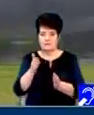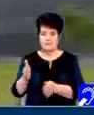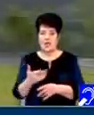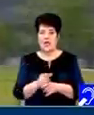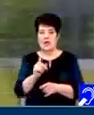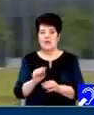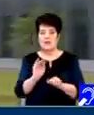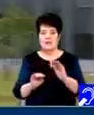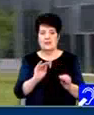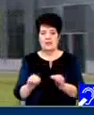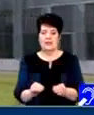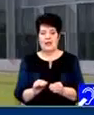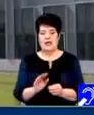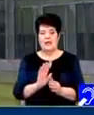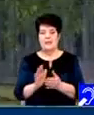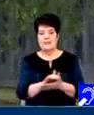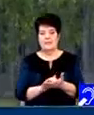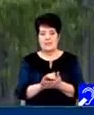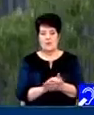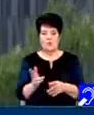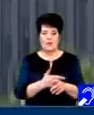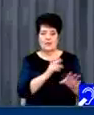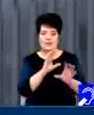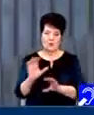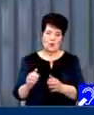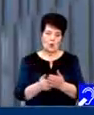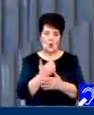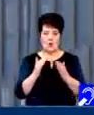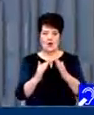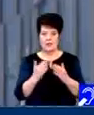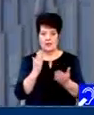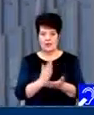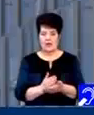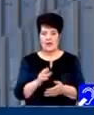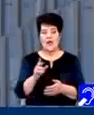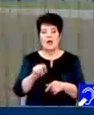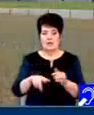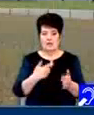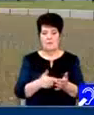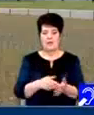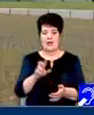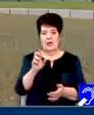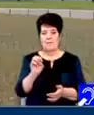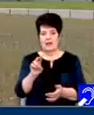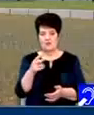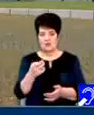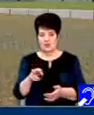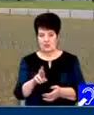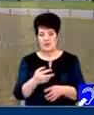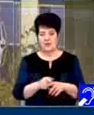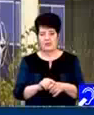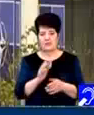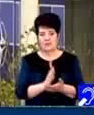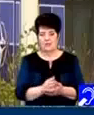tehnice la instalarea sistemului informatic de securitate. Noua clădire, situată tot în capitala Belgiei, a început să fie construită în